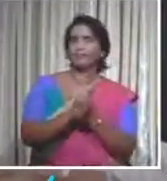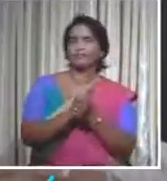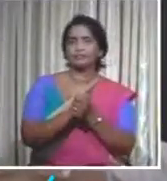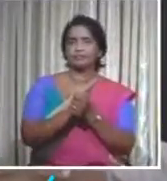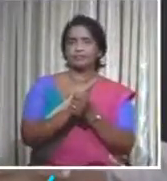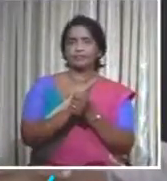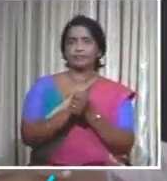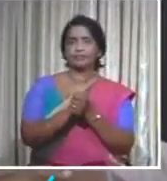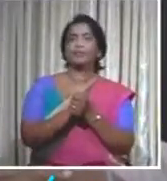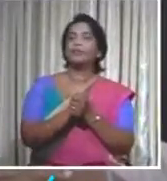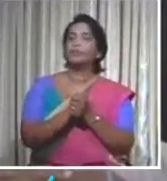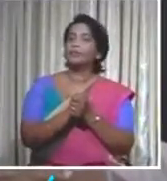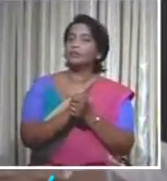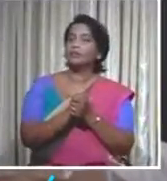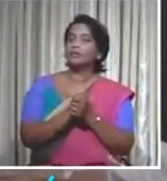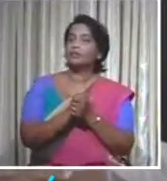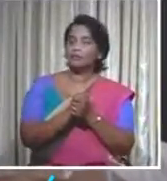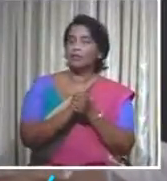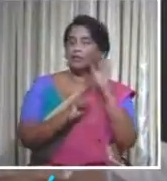वेपाटेपाट